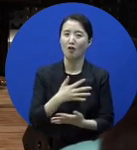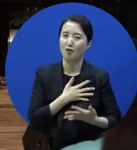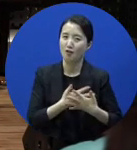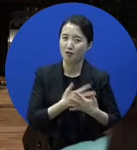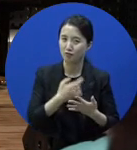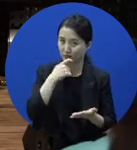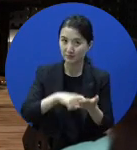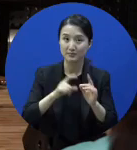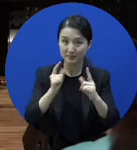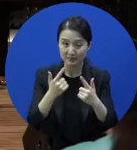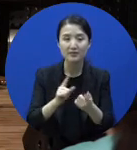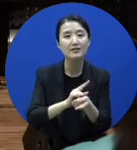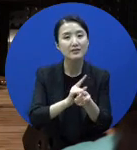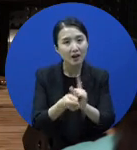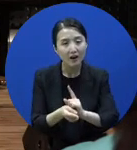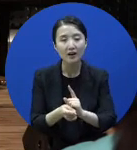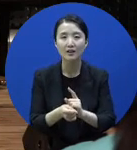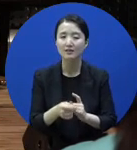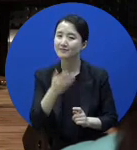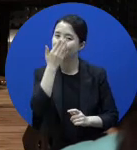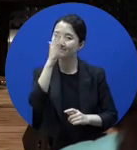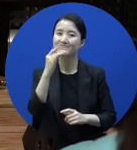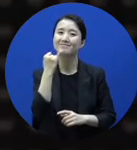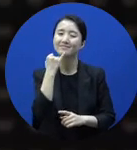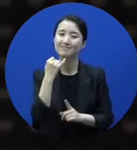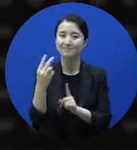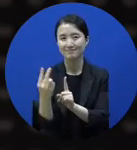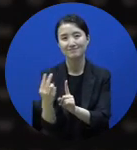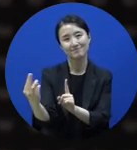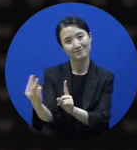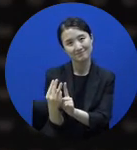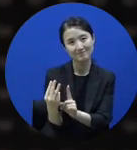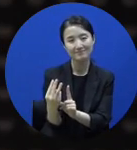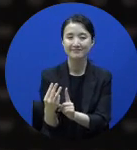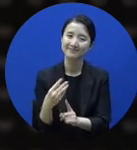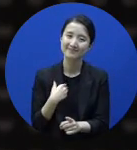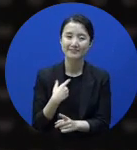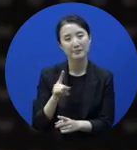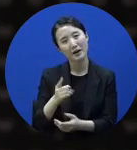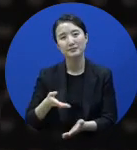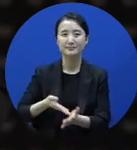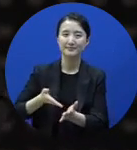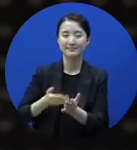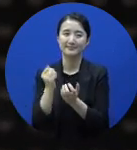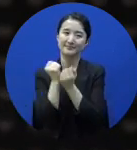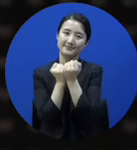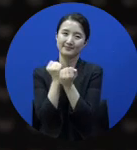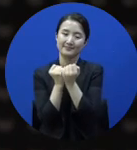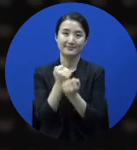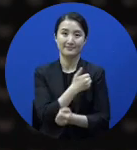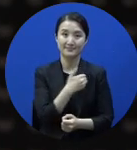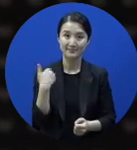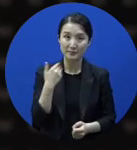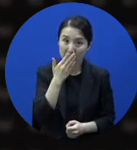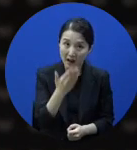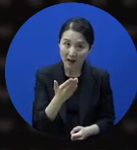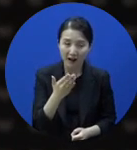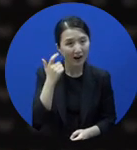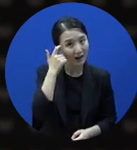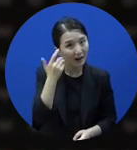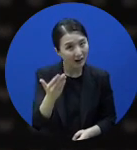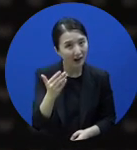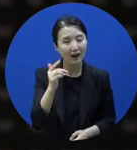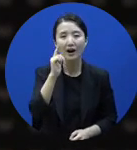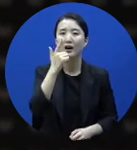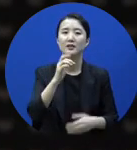있어서 혼자 막 떠들 수 있는 그런 사람이 있어요. 와, 저 사람 바로 가서 해도 되겠다. 뭐 그런 사람이 존재하죠. 네, 그런 사람이 있을 거라고 생각이 되고 그